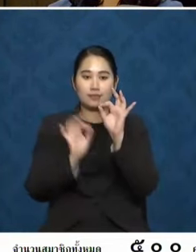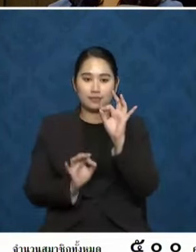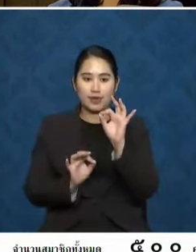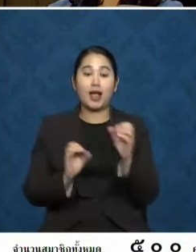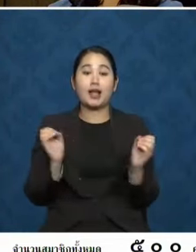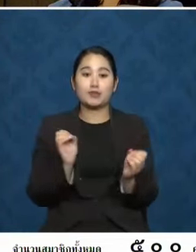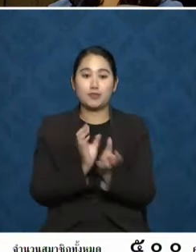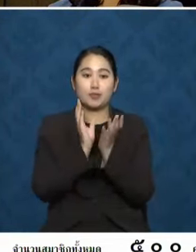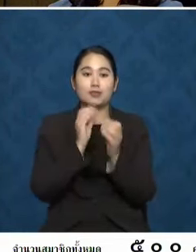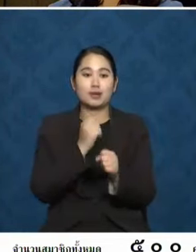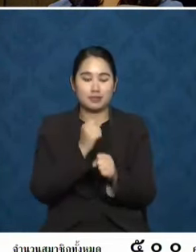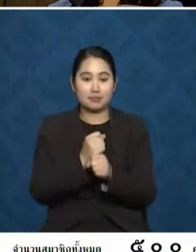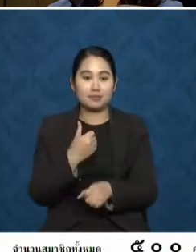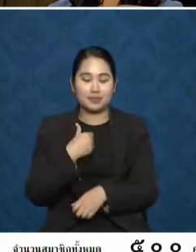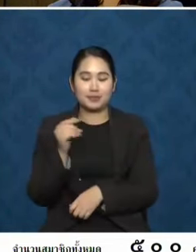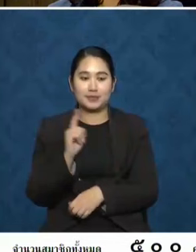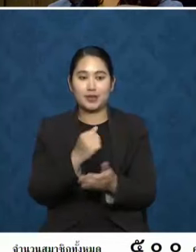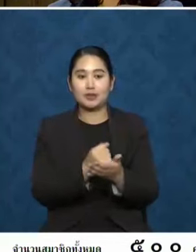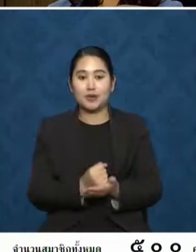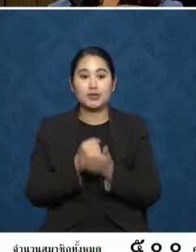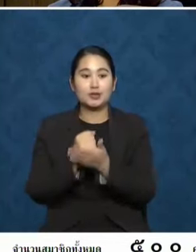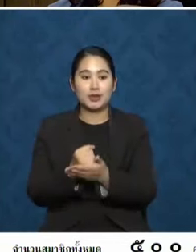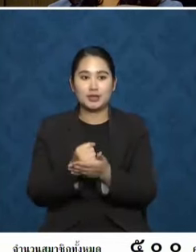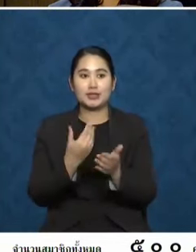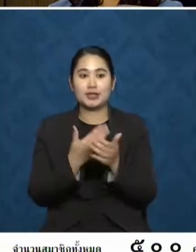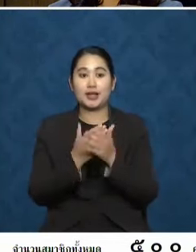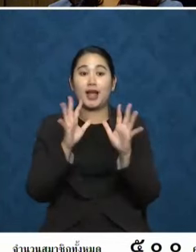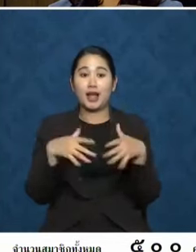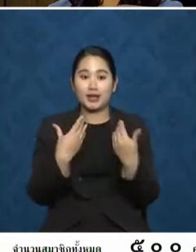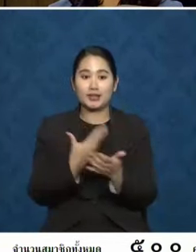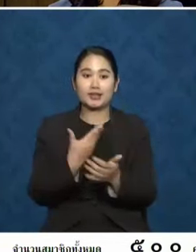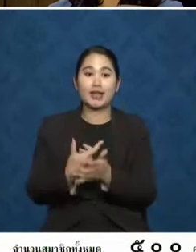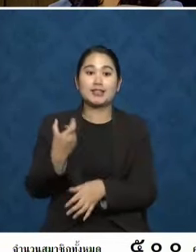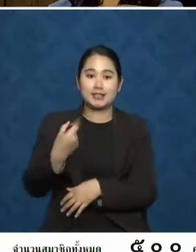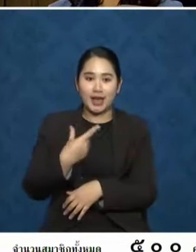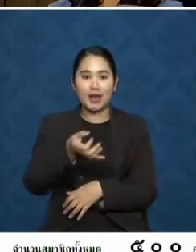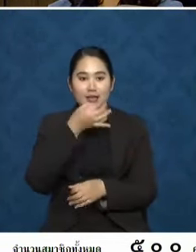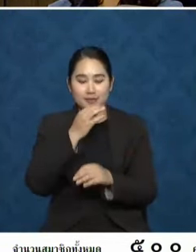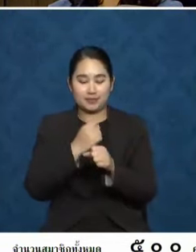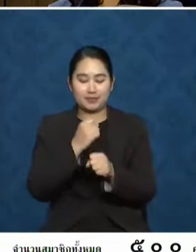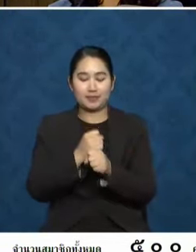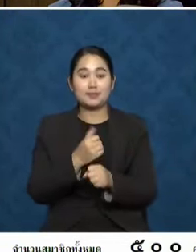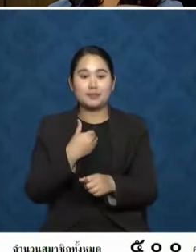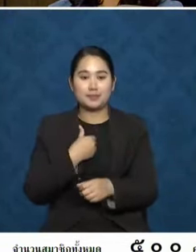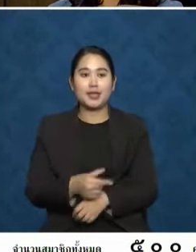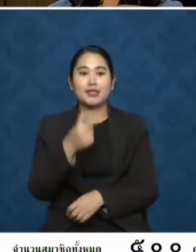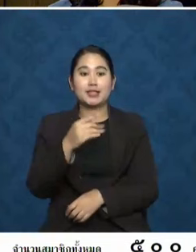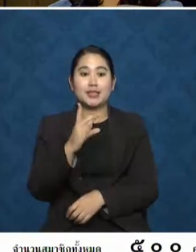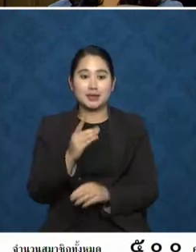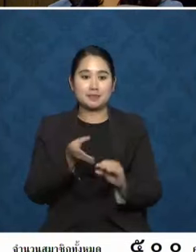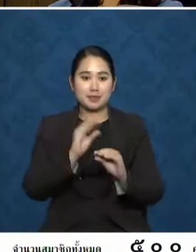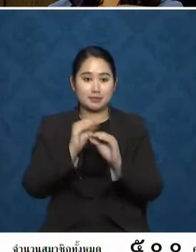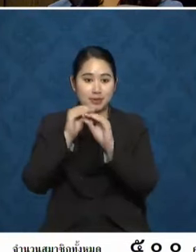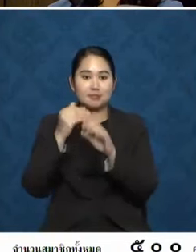พนกระทบของแผนงานไว้ว่าจะชวยสร้างมลคาใหเกิดการจงงานและอชีในประเทศนะครับช่เพมGD้สูงขึ้น